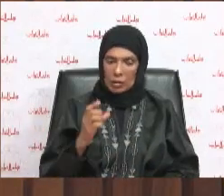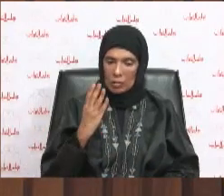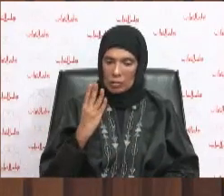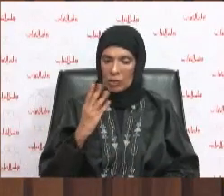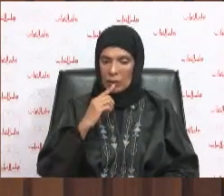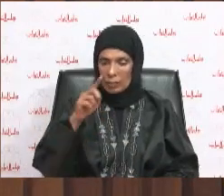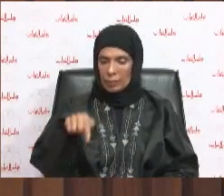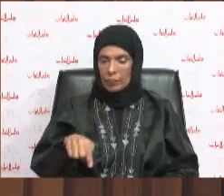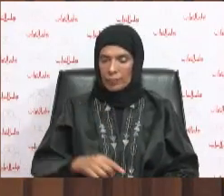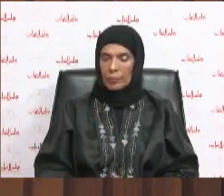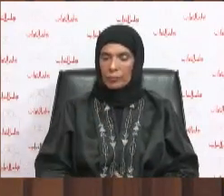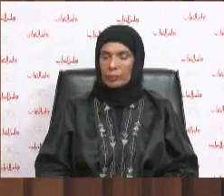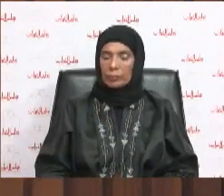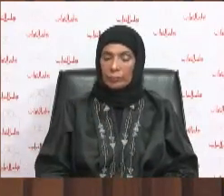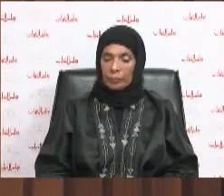هالسنة.